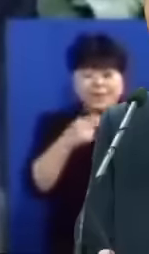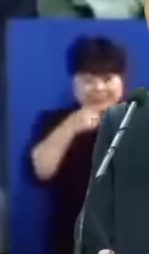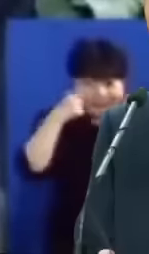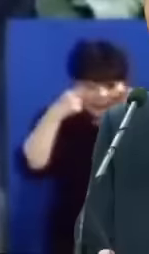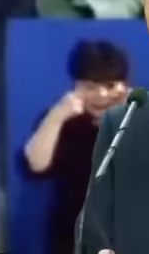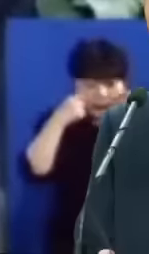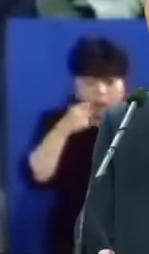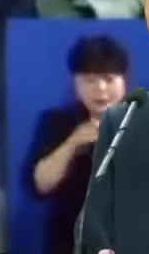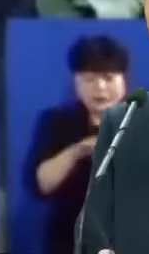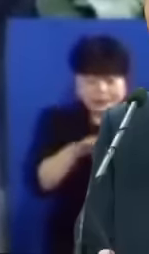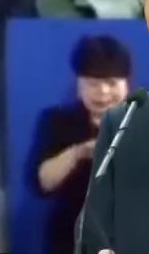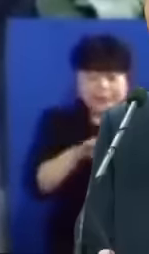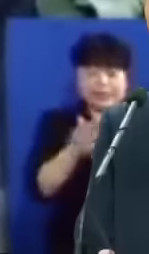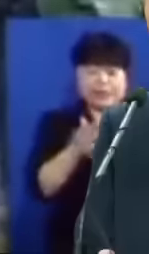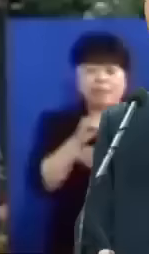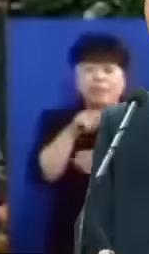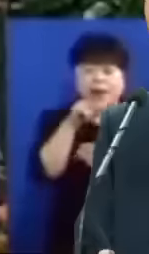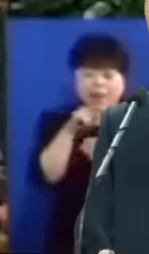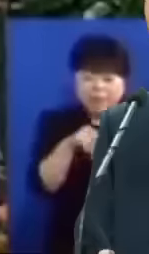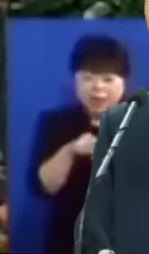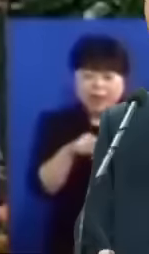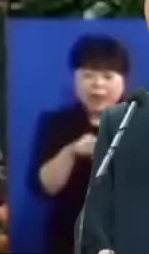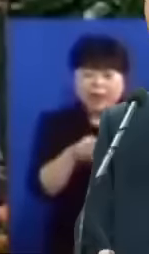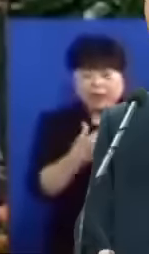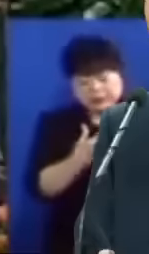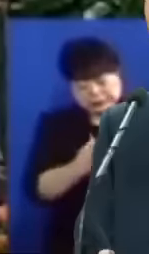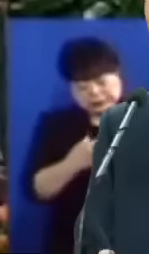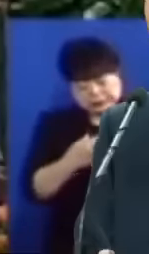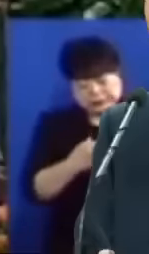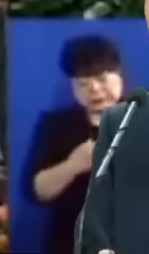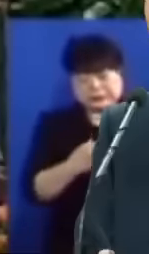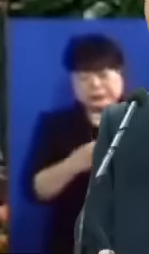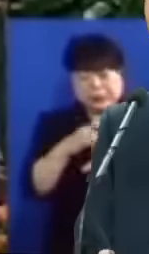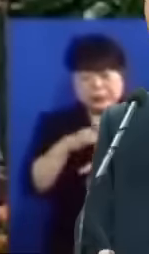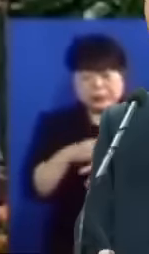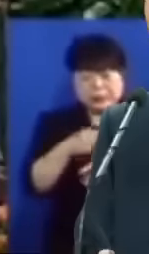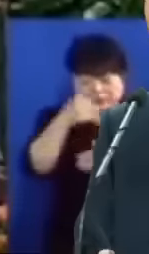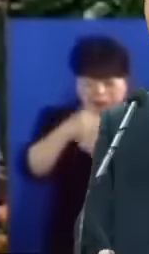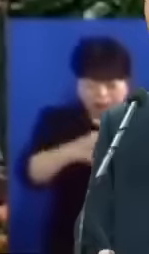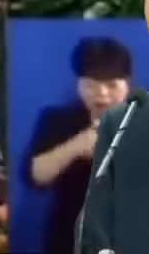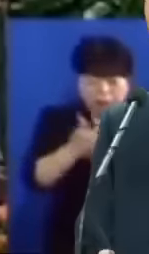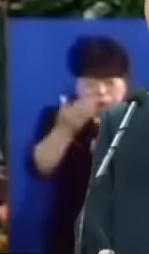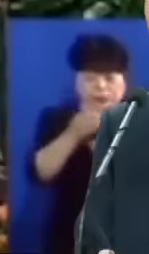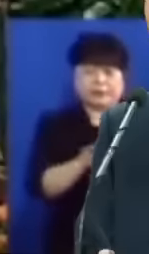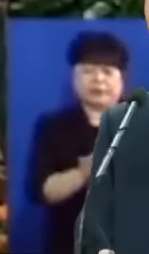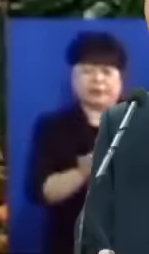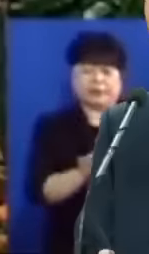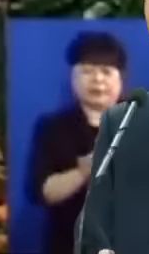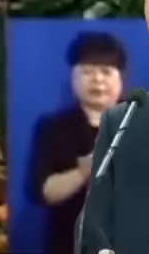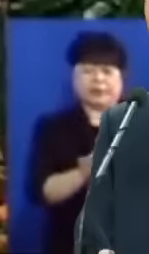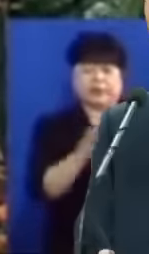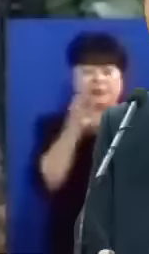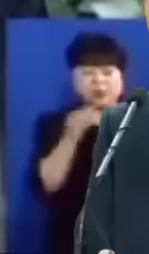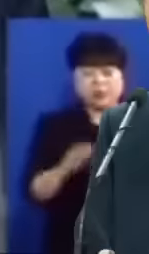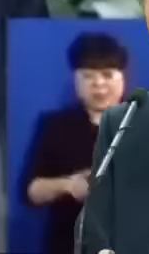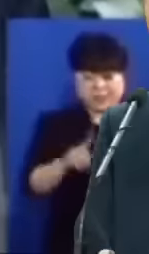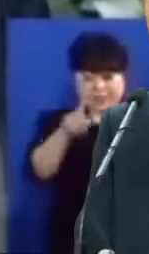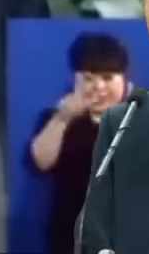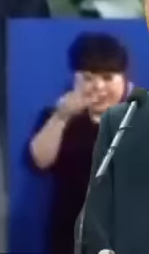양약이라도 마음의 근심은 뼈로 마르게 한다고 했습니다. 많은